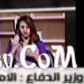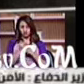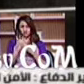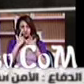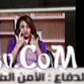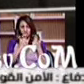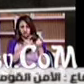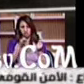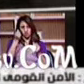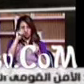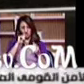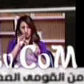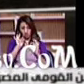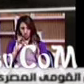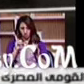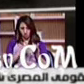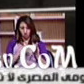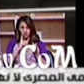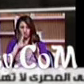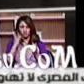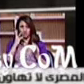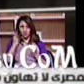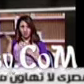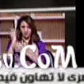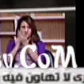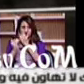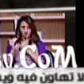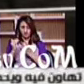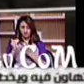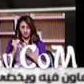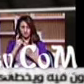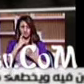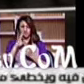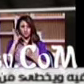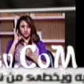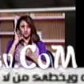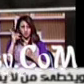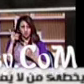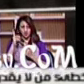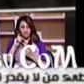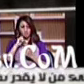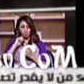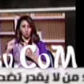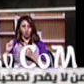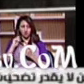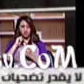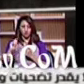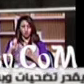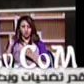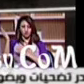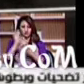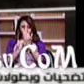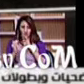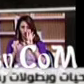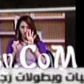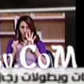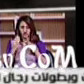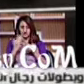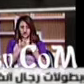غدا الكلام ده حقيقي ولو كان حقيقي ايه التصرف شباب شباب جايين من اربع محافظات ايوه يا فندم